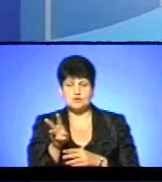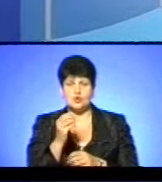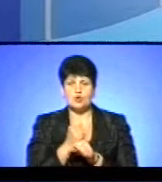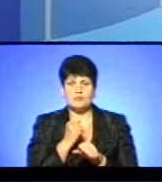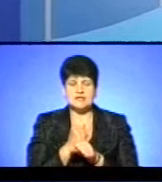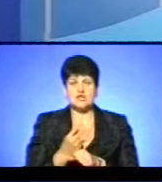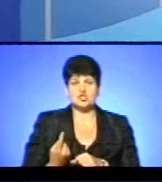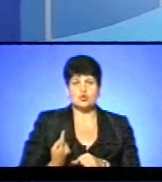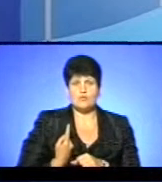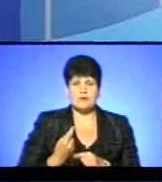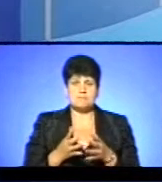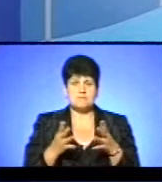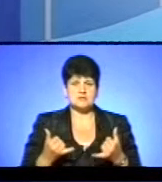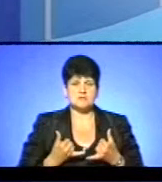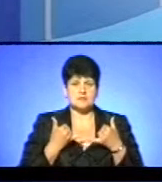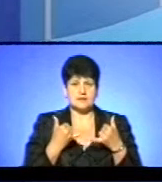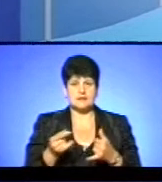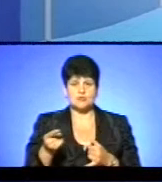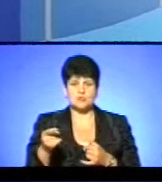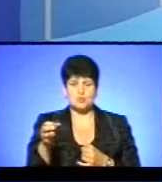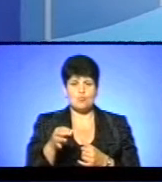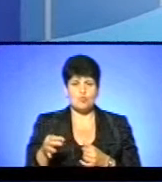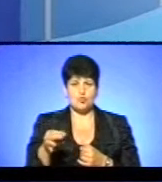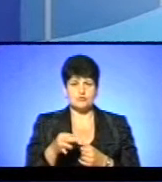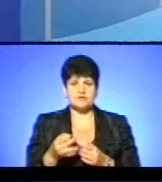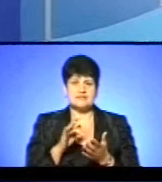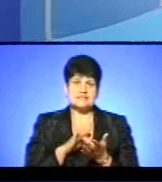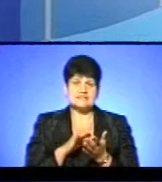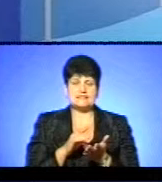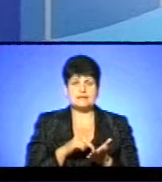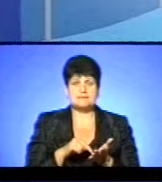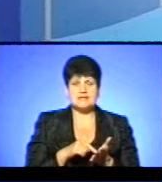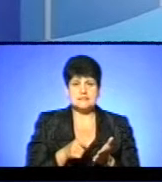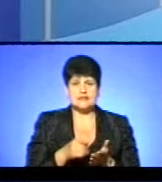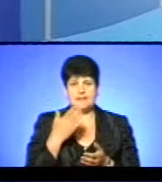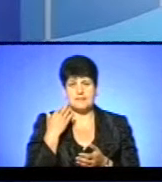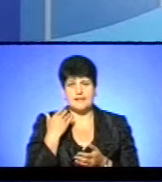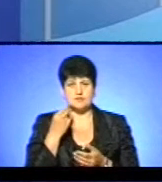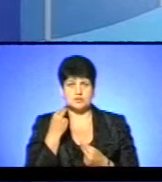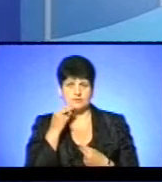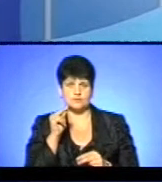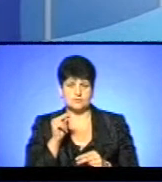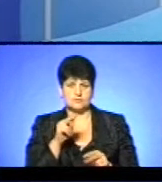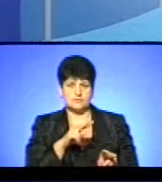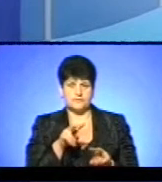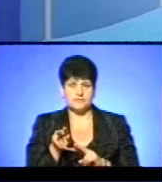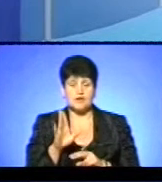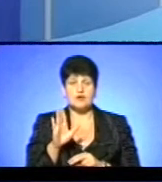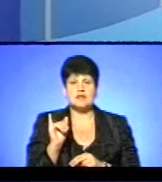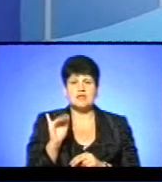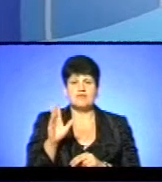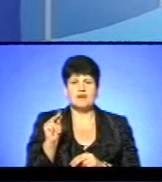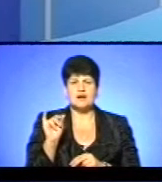що ми і робимо. Тобто ми більше приділяємо уваги Тернопільському озеру, тому що це центр міста і нам легше і краще. То Дівачівська водойма